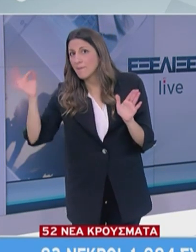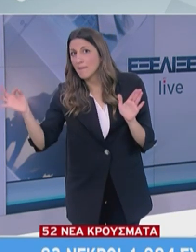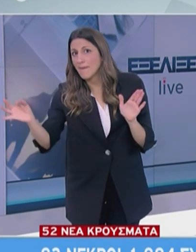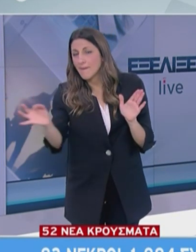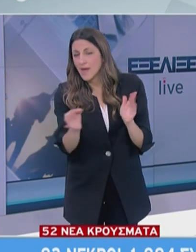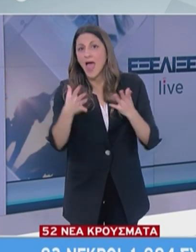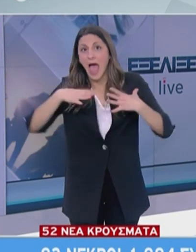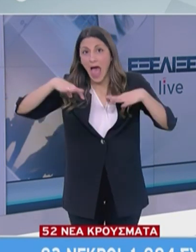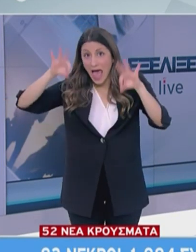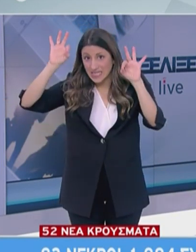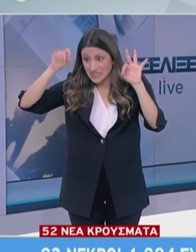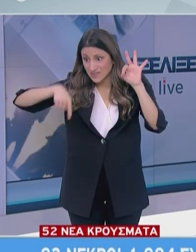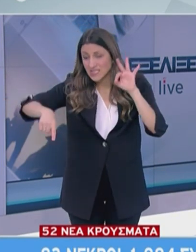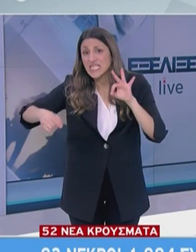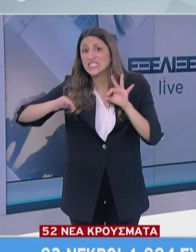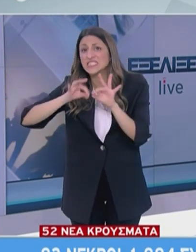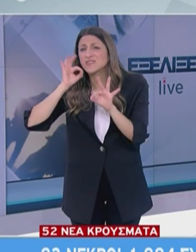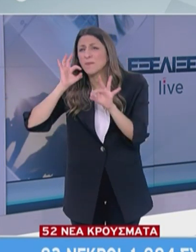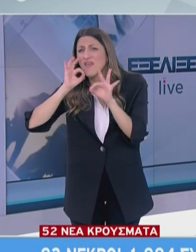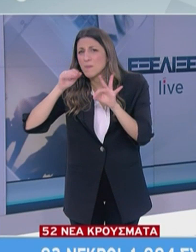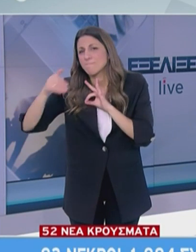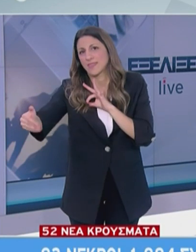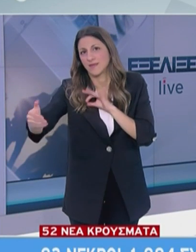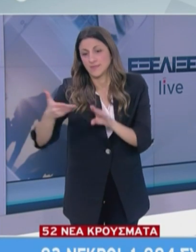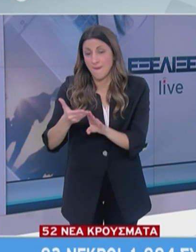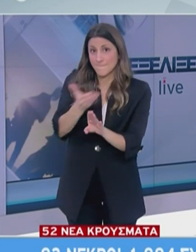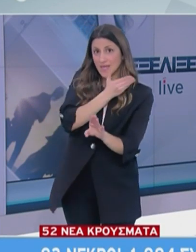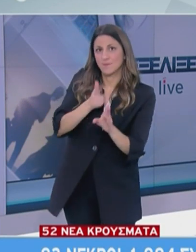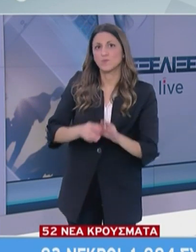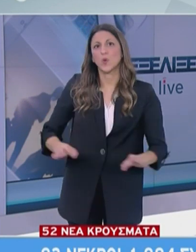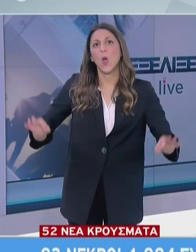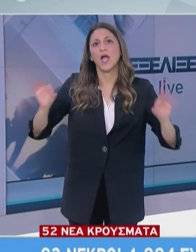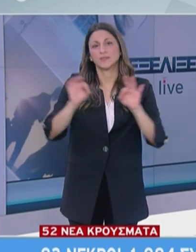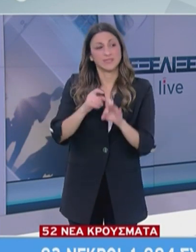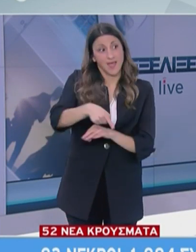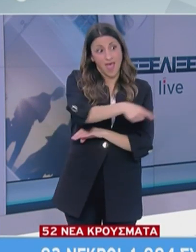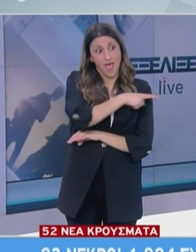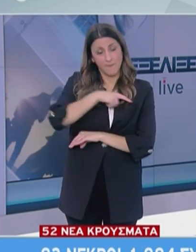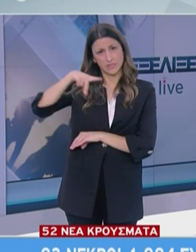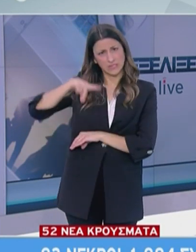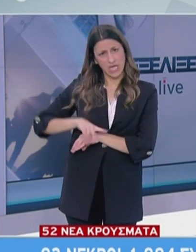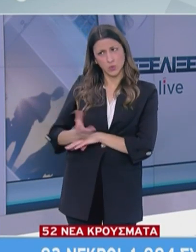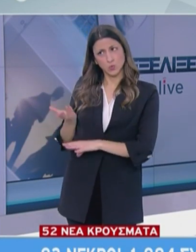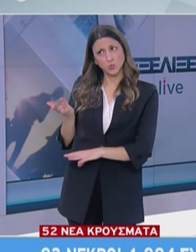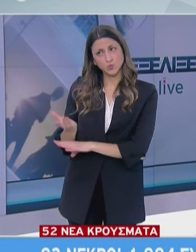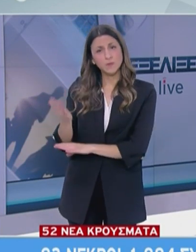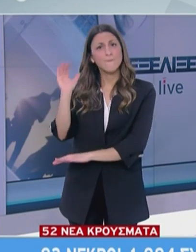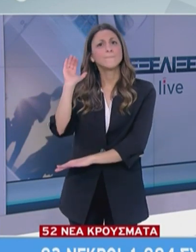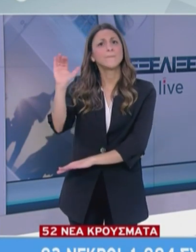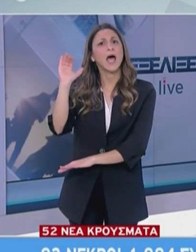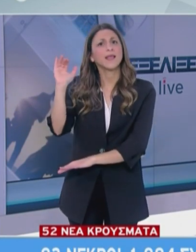γίνεται αυτή την περίοδο και περί τα τέλη Απριλίου όλα τα κράτη υποβάλλουν τις παραγγελίες τους για την